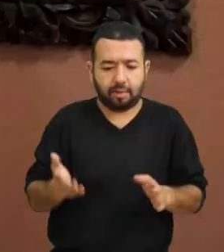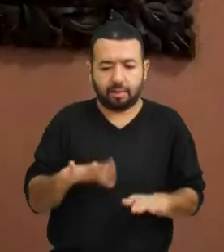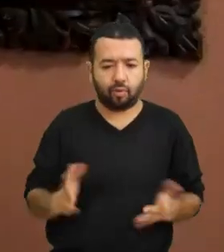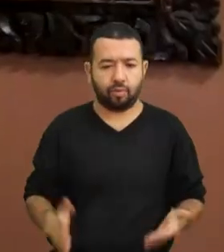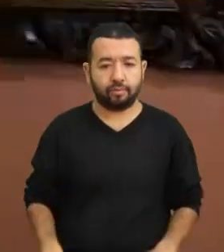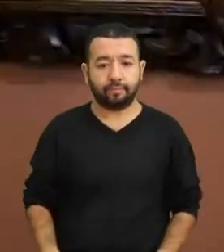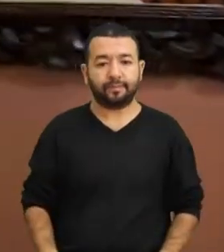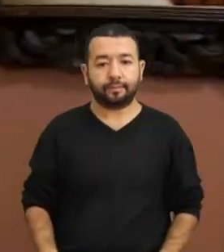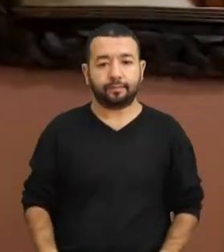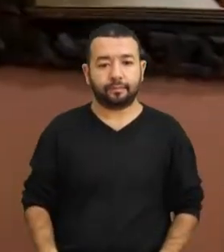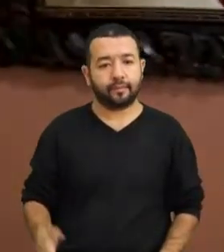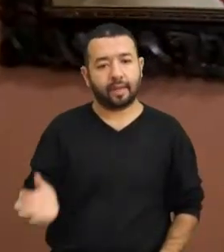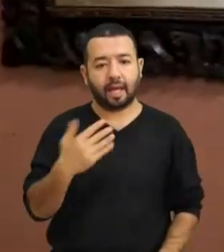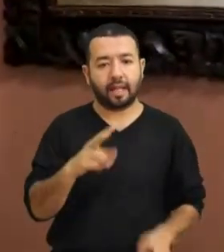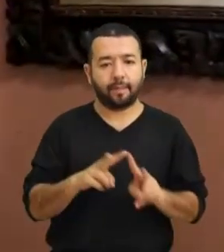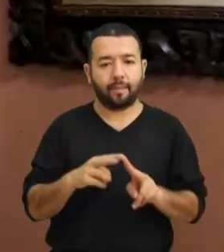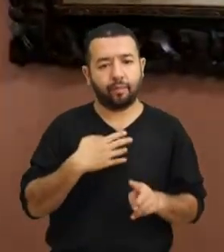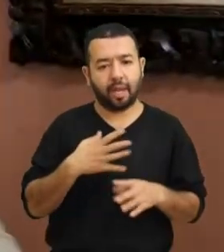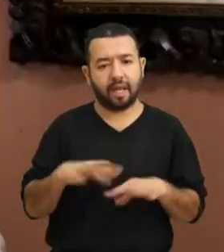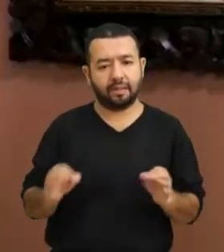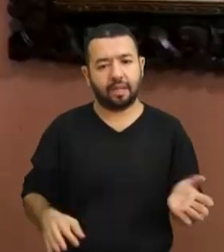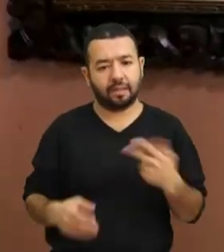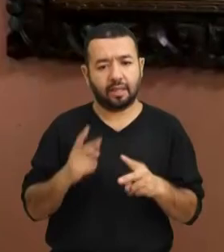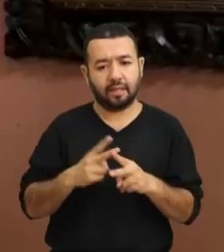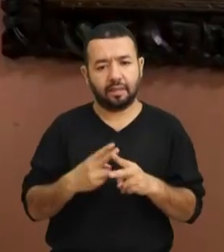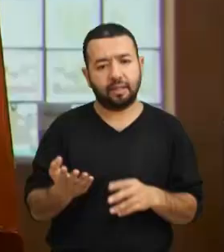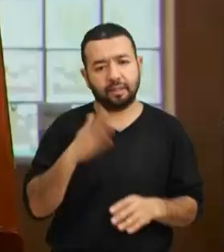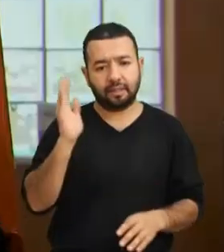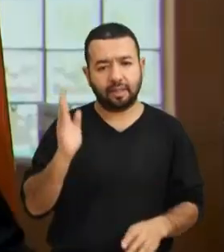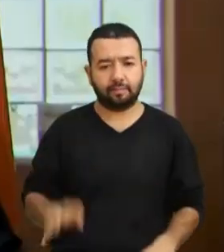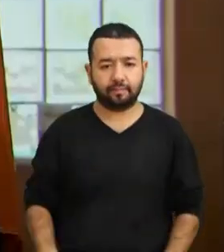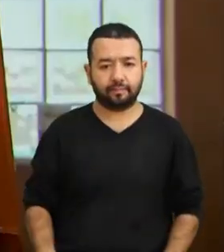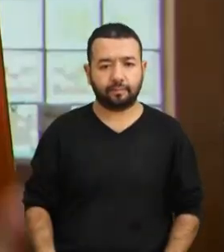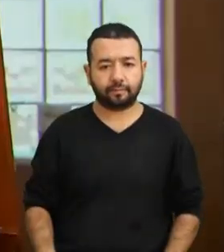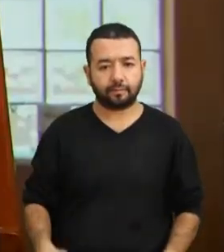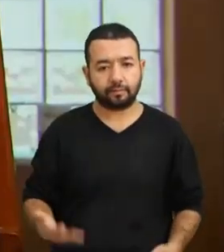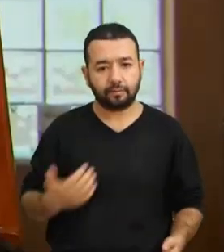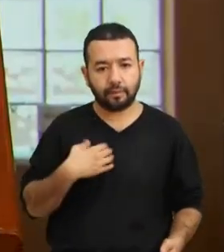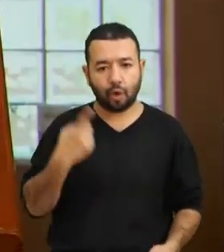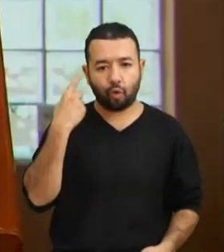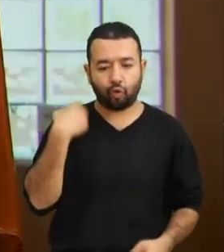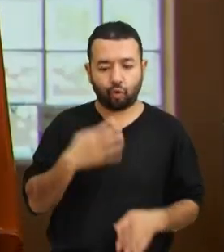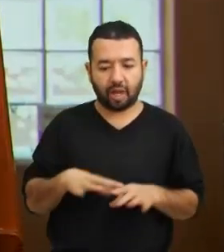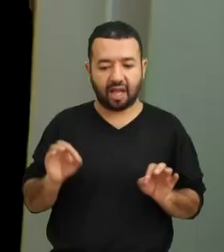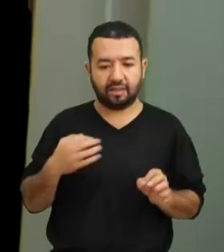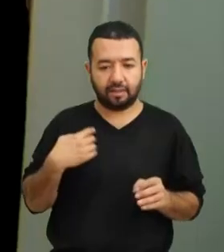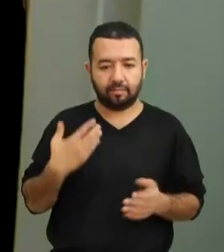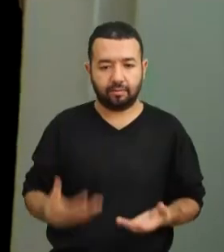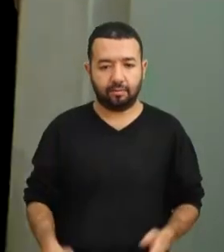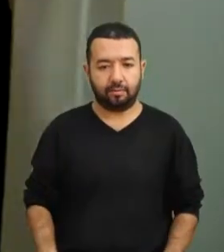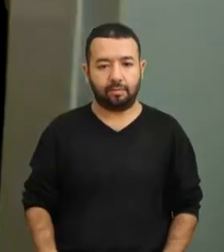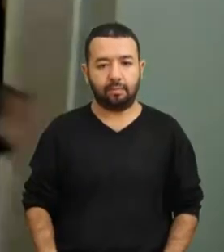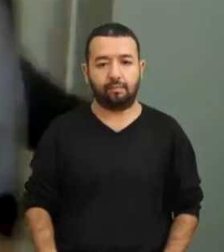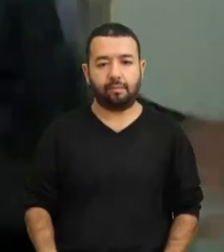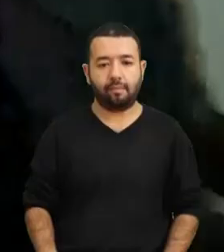işte. Hadi Mahmut ben hazırım. Hadi acele et biraz da çıkalım. Ya ben dünden beri hazırım ya.